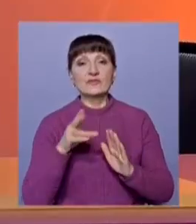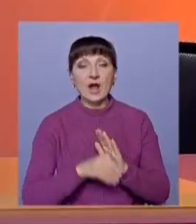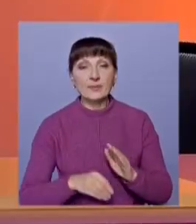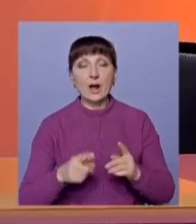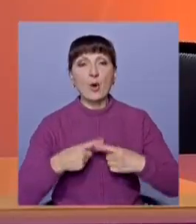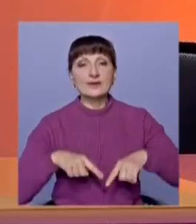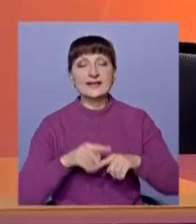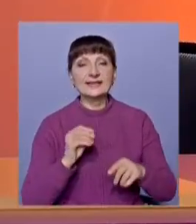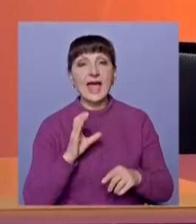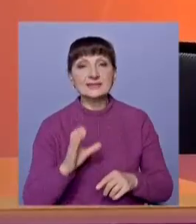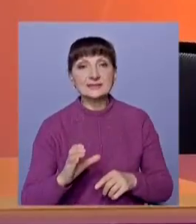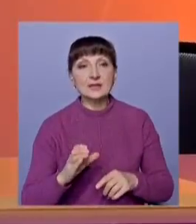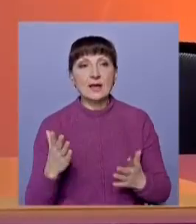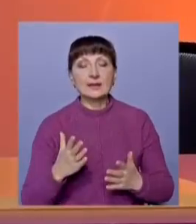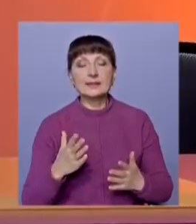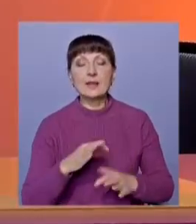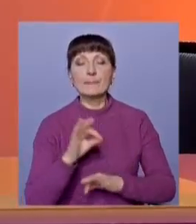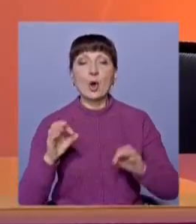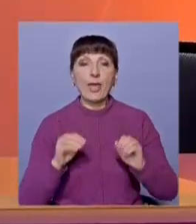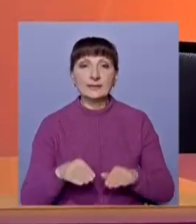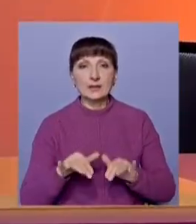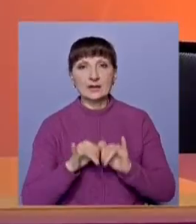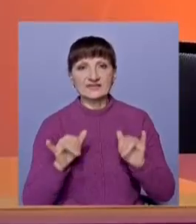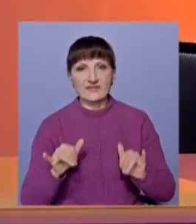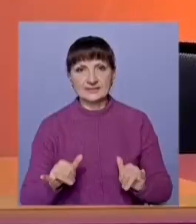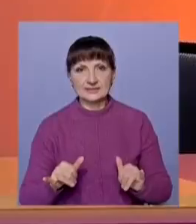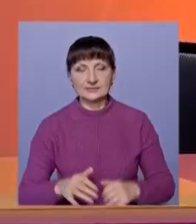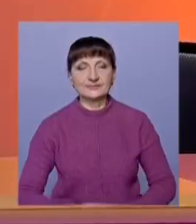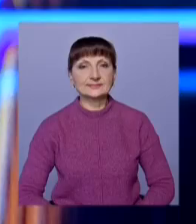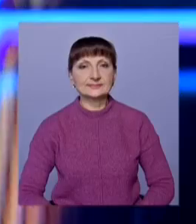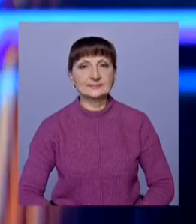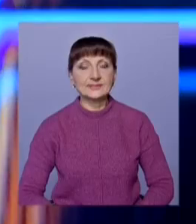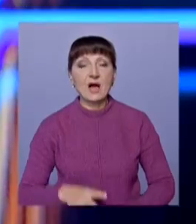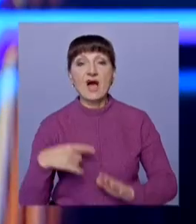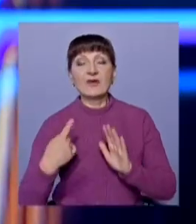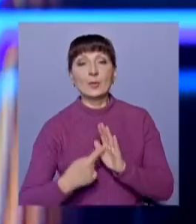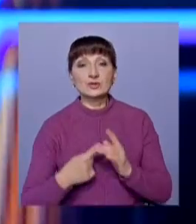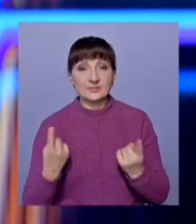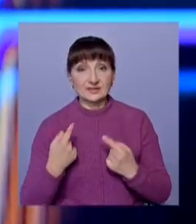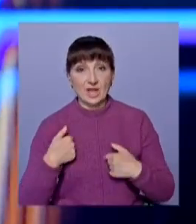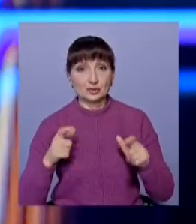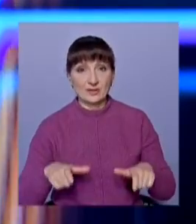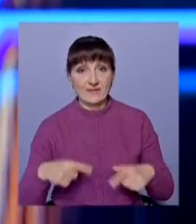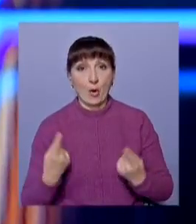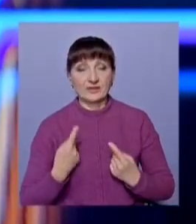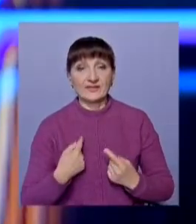ЕАЭС какие-то проекты инфраструктурные развивать. Опять же, вопрос обывателя, вопрос абсолютно